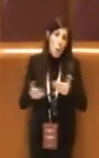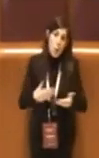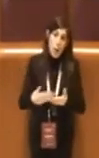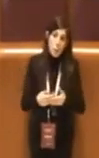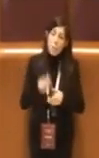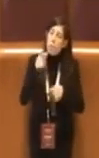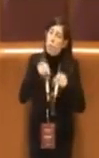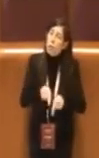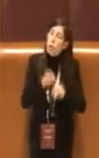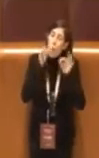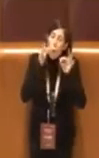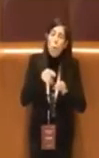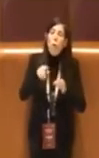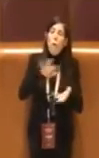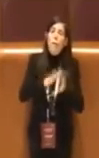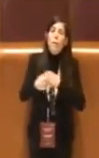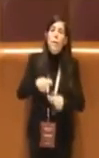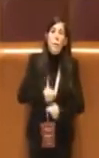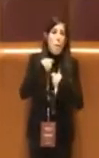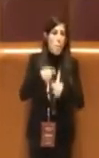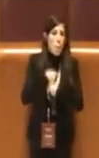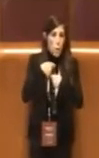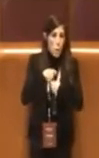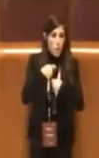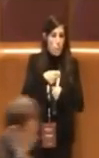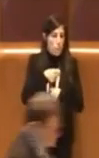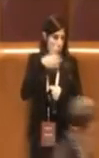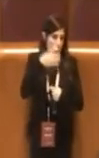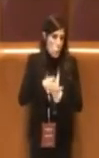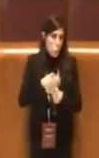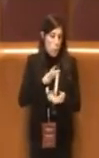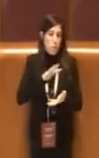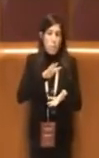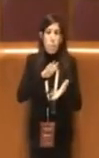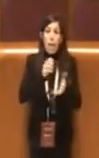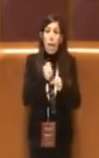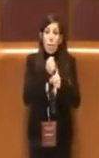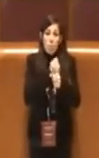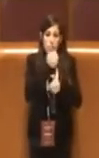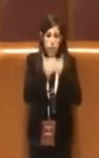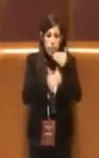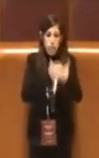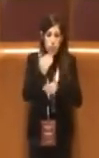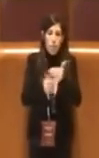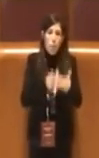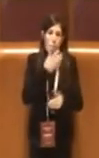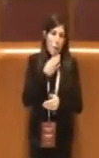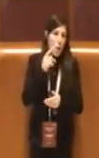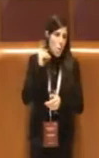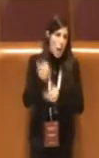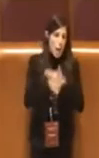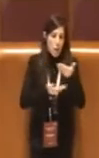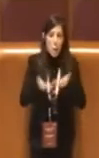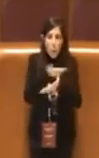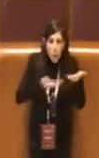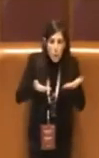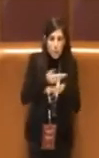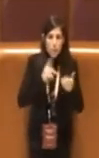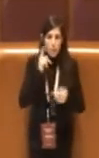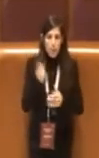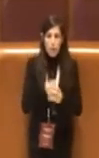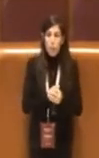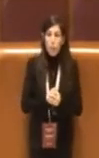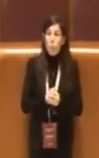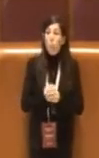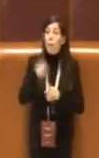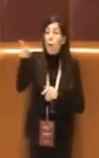approfondimento diciamo, anche in divenire per poter chiarire tanti aspetti. Il discorso